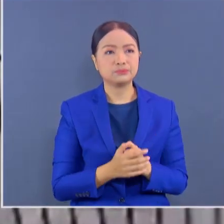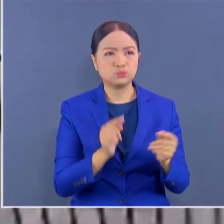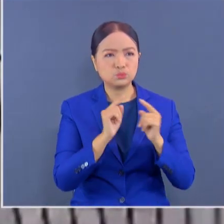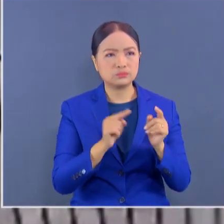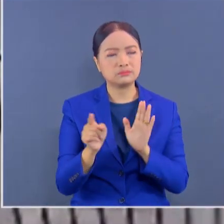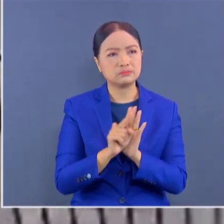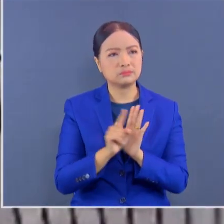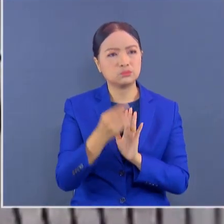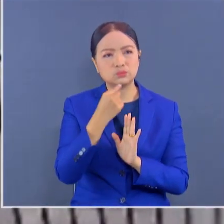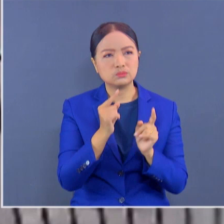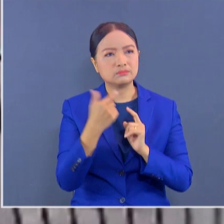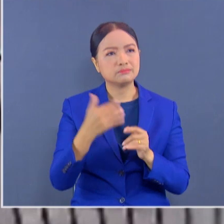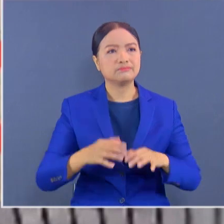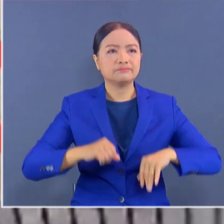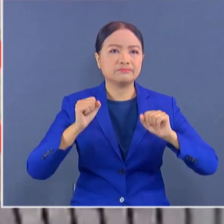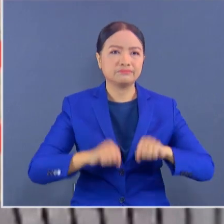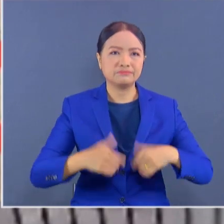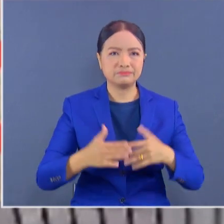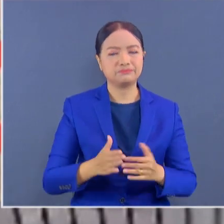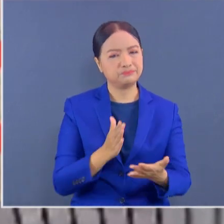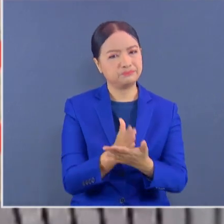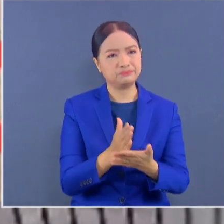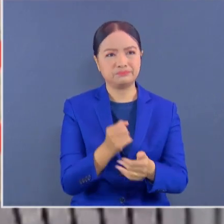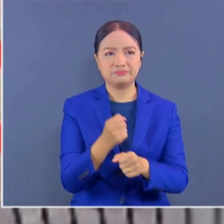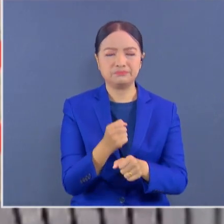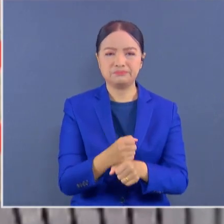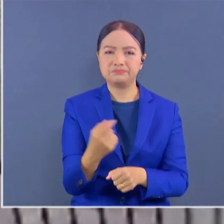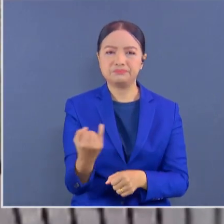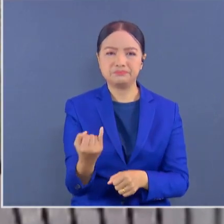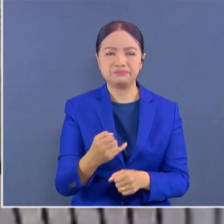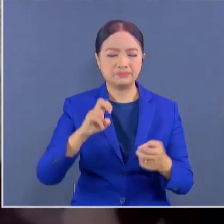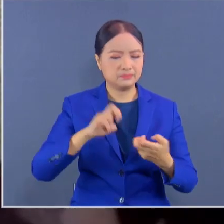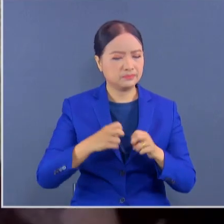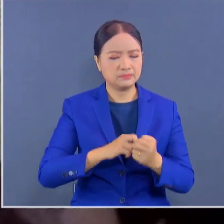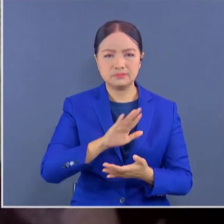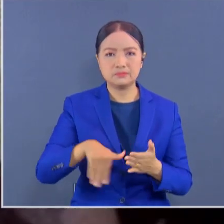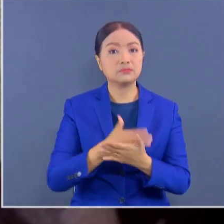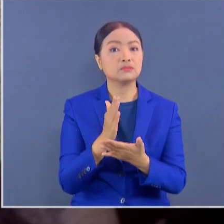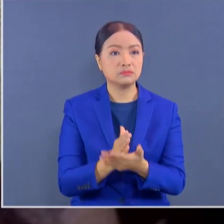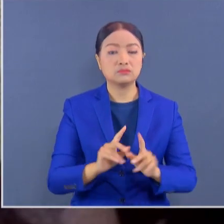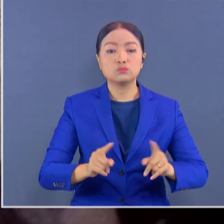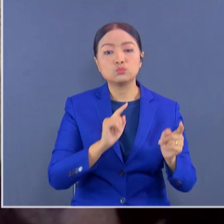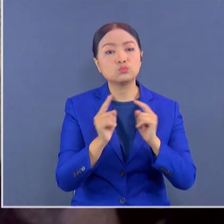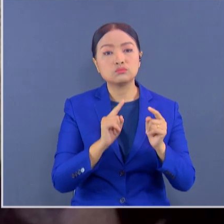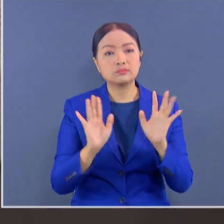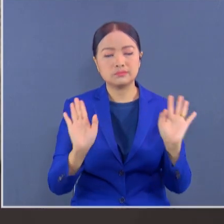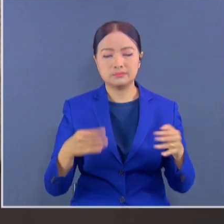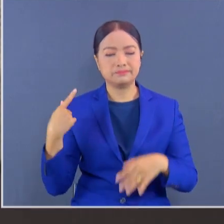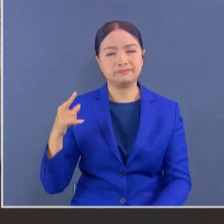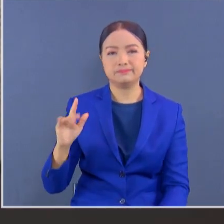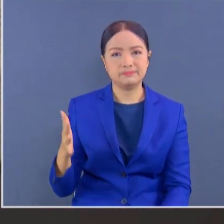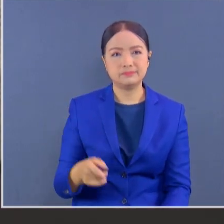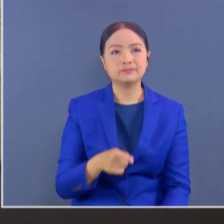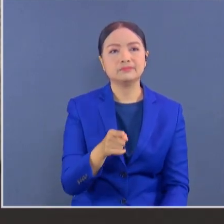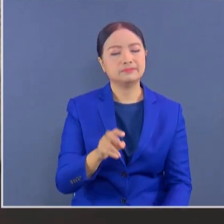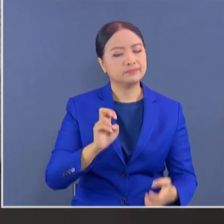ลายครั้งหลายคราค่ะตกลงกันแล้วบอกเดี๋ยวจะยุติการกระทำที่ทำให้เป็นปัญหาทั้งหมดแต่คุยไปก็ไม่เกิดประโยชน์ค่ะสุดท้